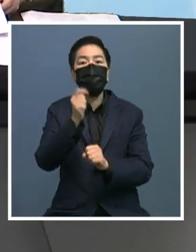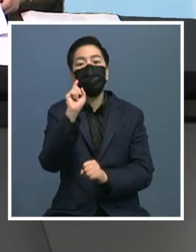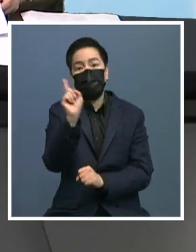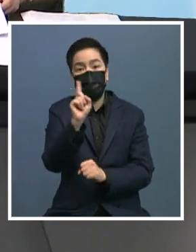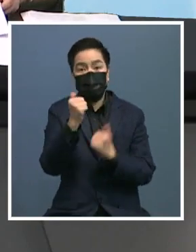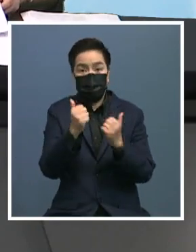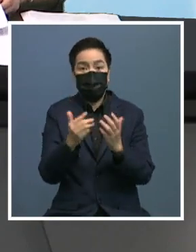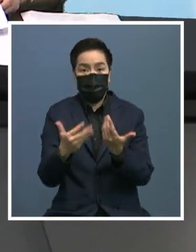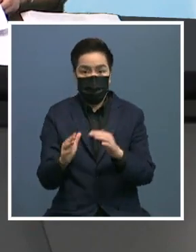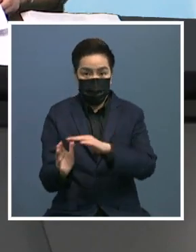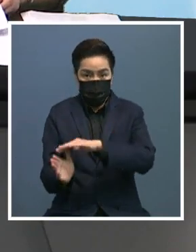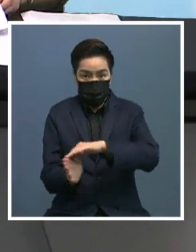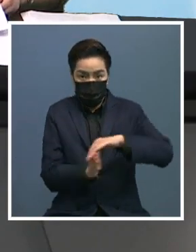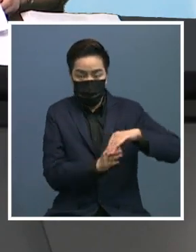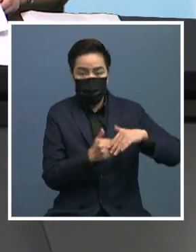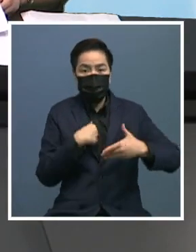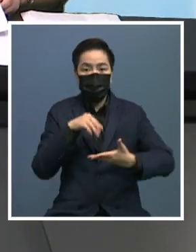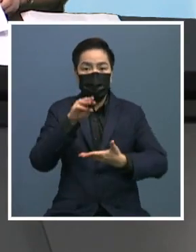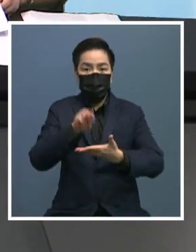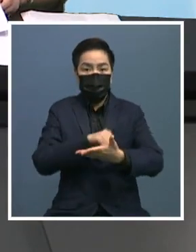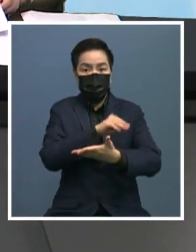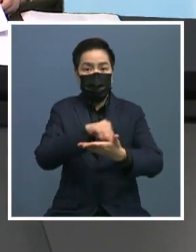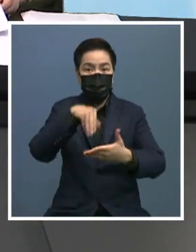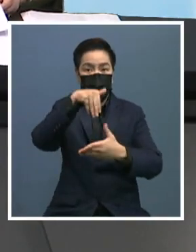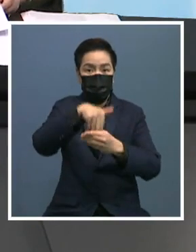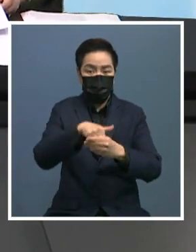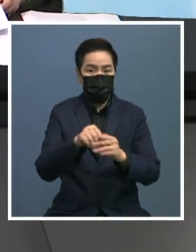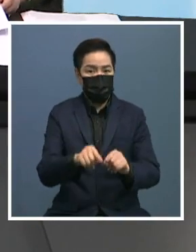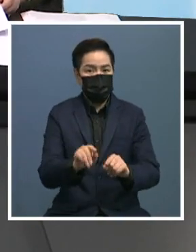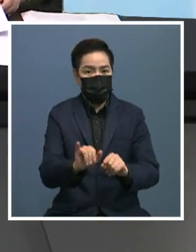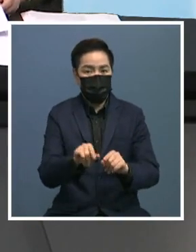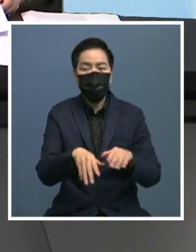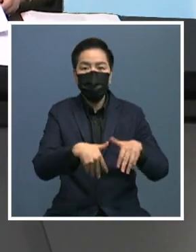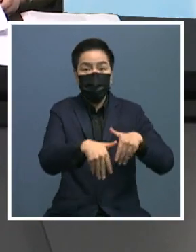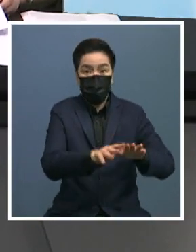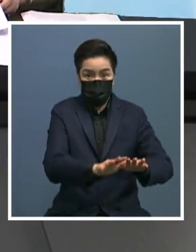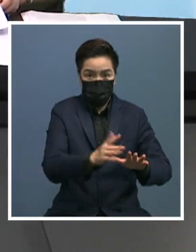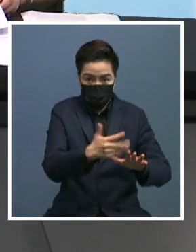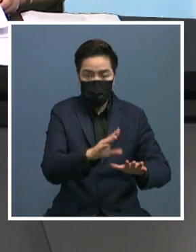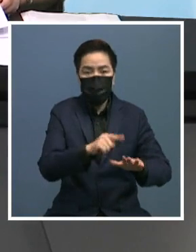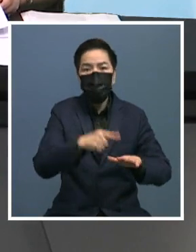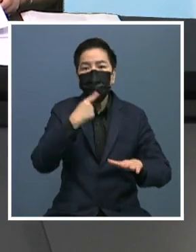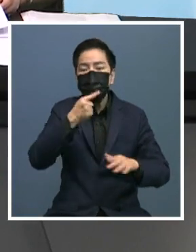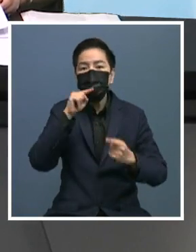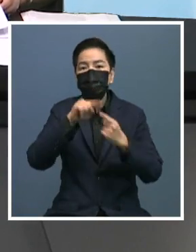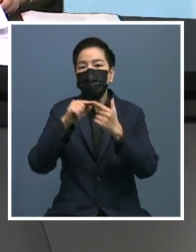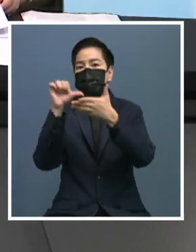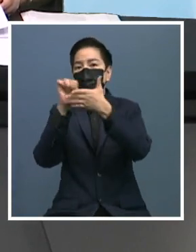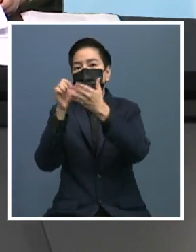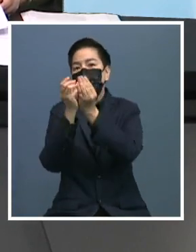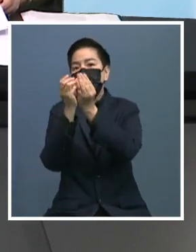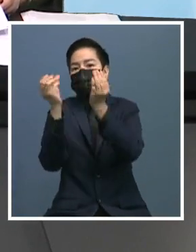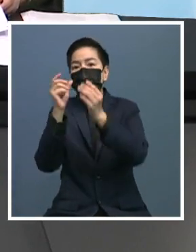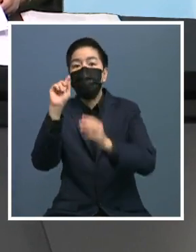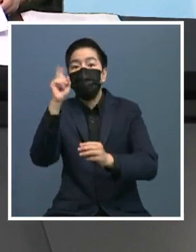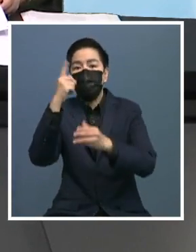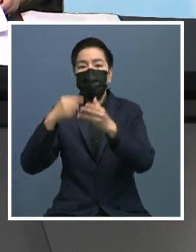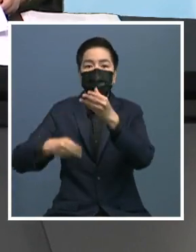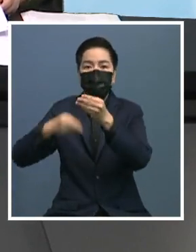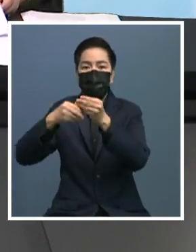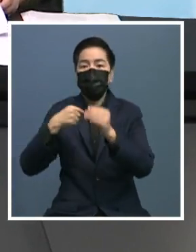ออกมากันที่เรื่องที่จะเข้ากันเลือกตั้งแต่ว่าเป็นการเลือกตั้งระดับประเทศนะเรามีการที่จะปรับแก้ไขเพิ่มเติมรัฐธรรมนูญ